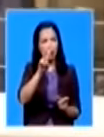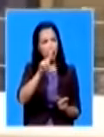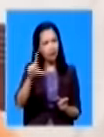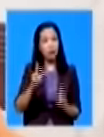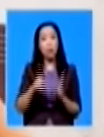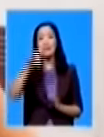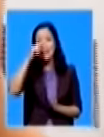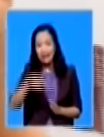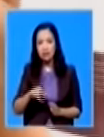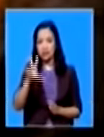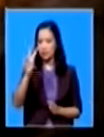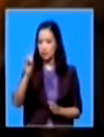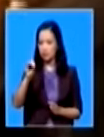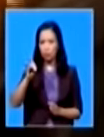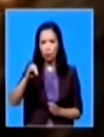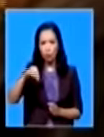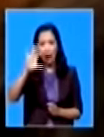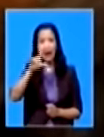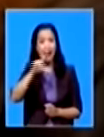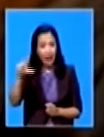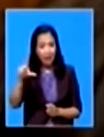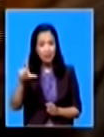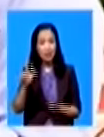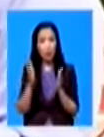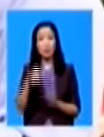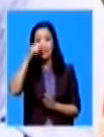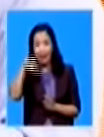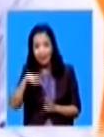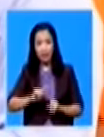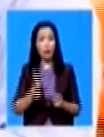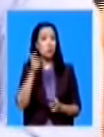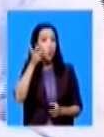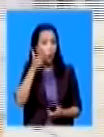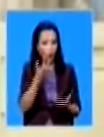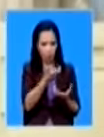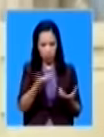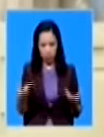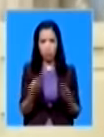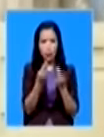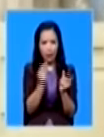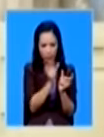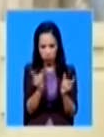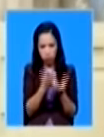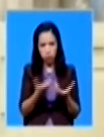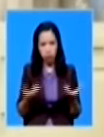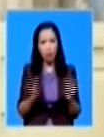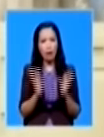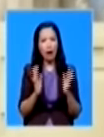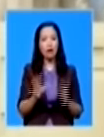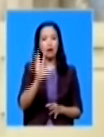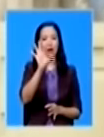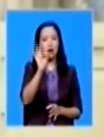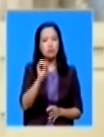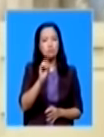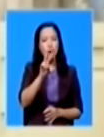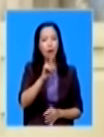70ล้าน67ล้านกว่าในตัวเลขทางการนะสูงกว่าจำนวนประชากร 135% เห็นไหมล่ะเพราะนั้นทำยังไง92ล้านหมายจะเ